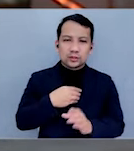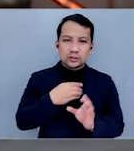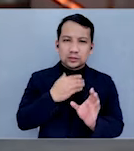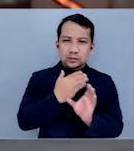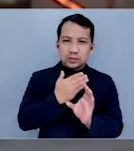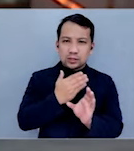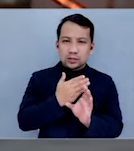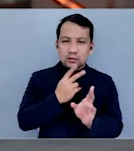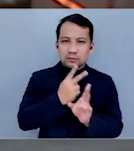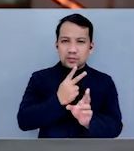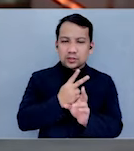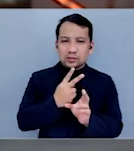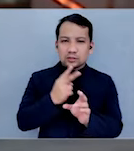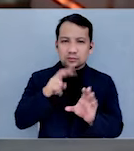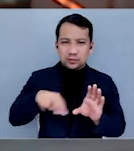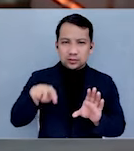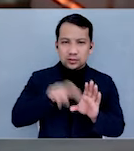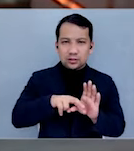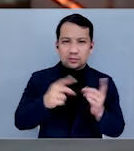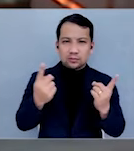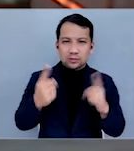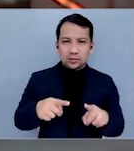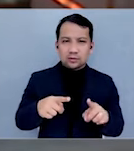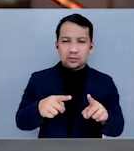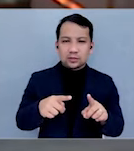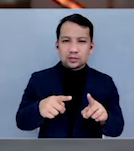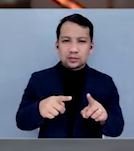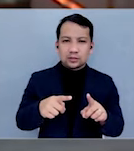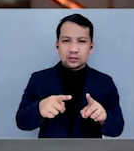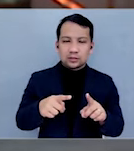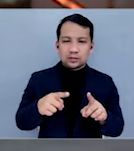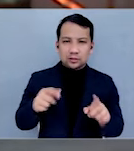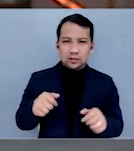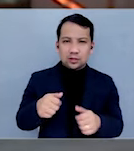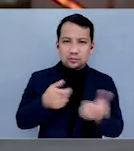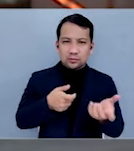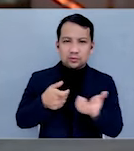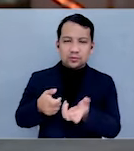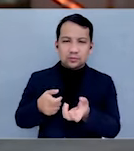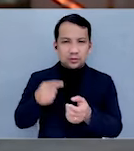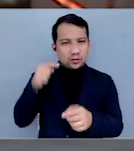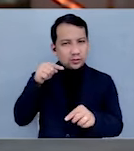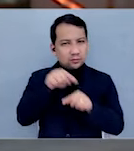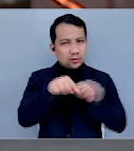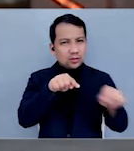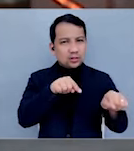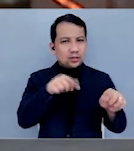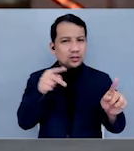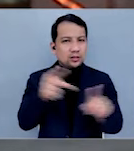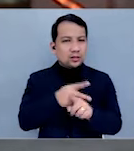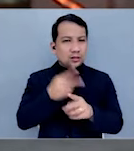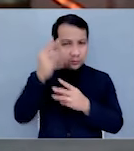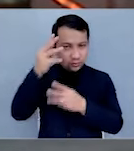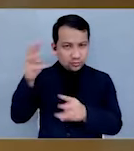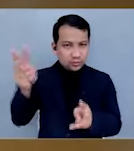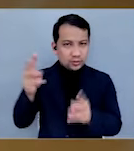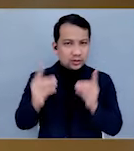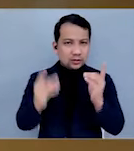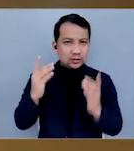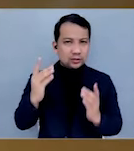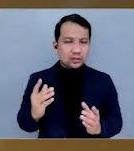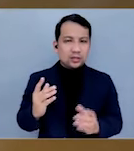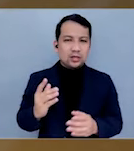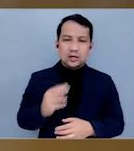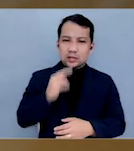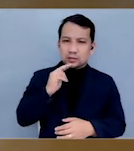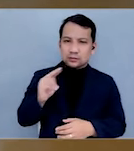ng biktima nang mangyari ang insidente. Makikita rito ang tama ng bala sa bintana ng driver. Ayon sa paunang